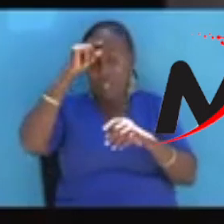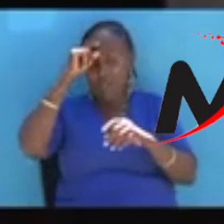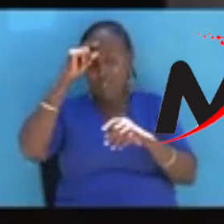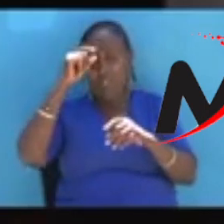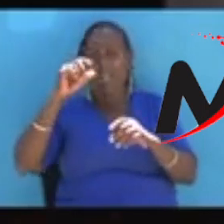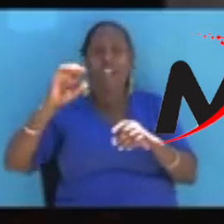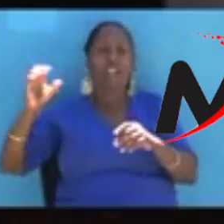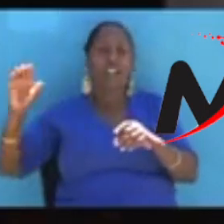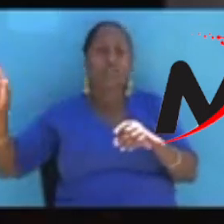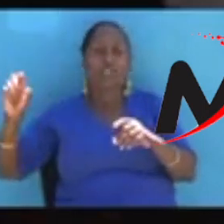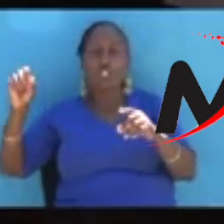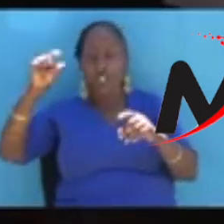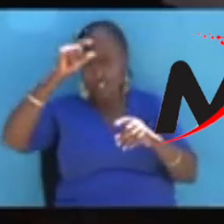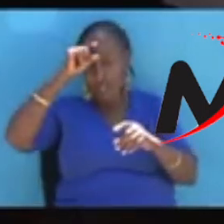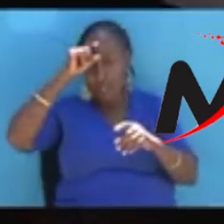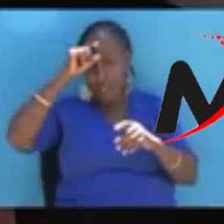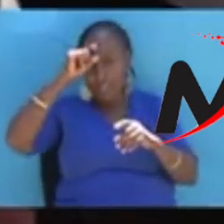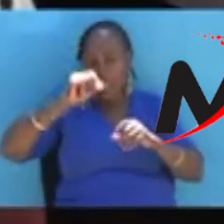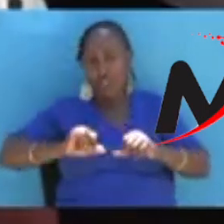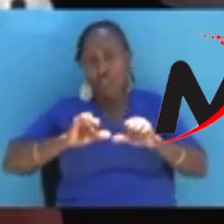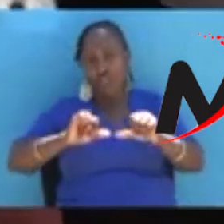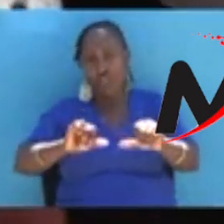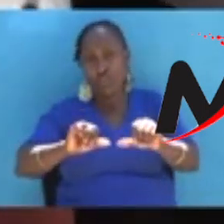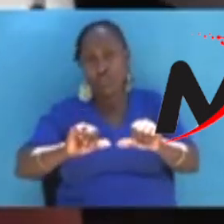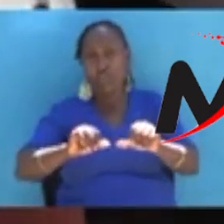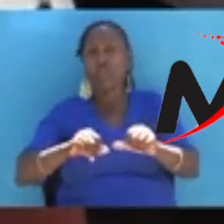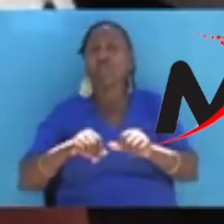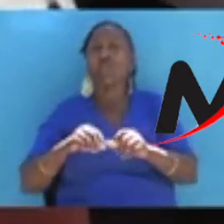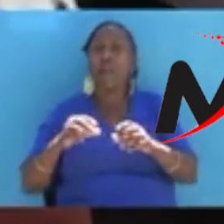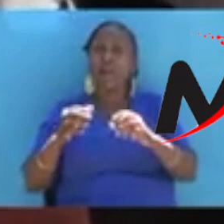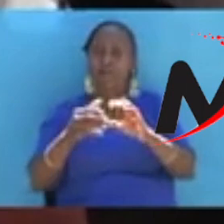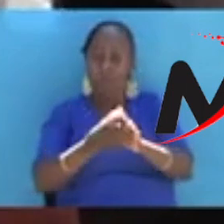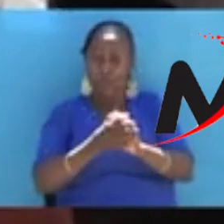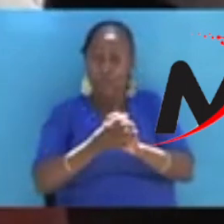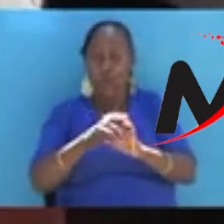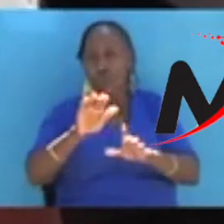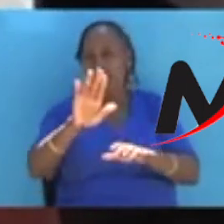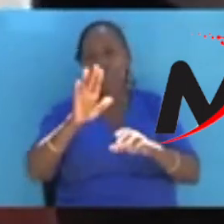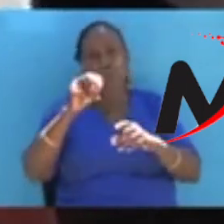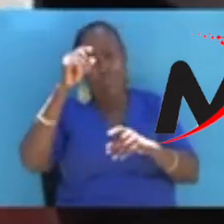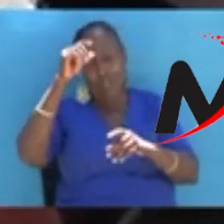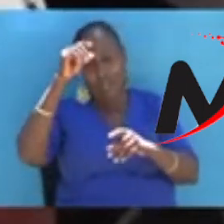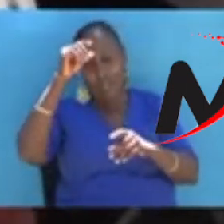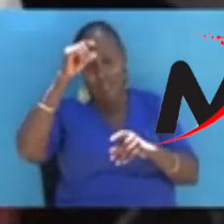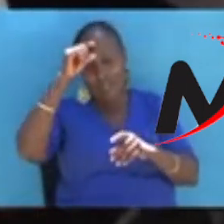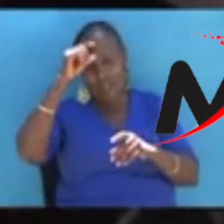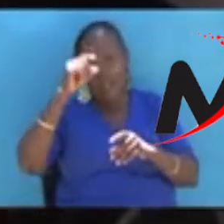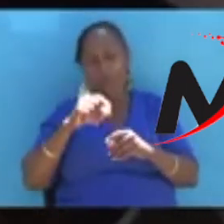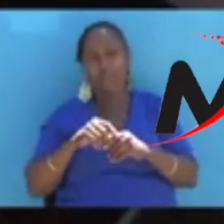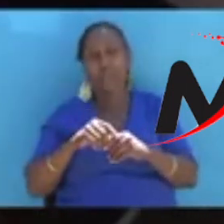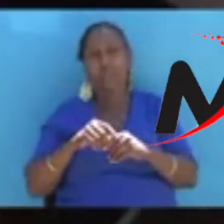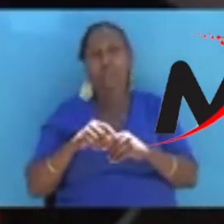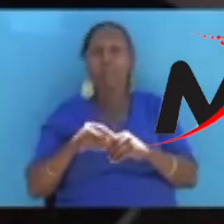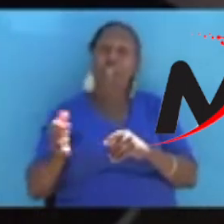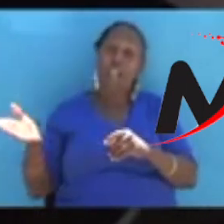tuweze kupeleka Kenya mbele na kushikilia serikali yako. Mheshimiwa Rais, siwezi kutoka kule